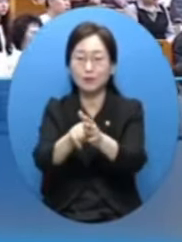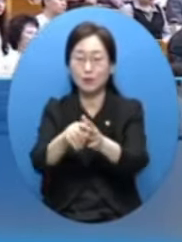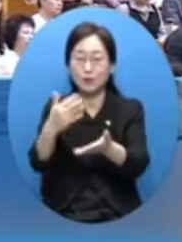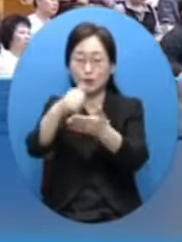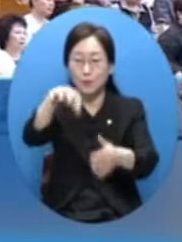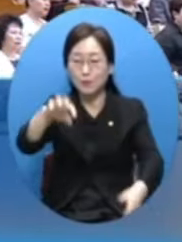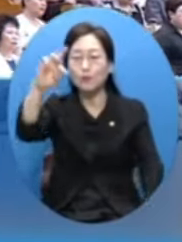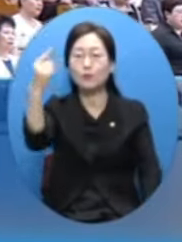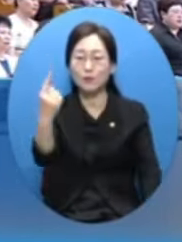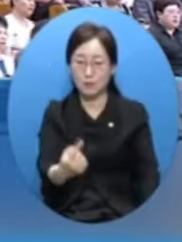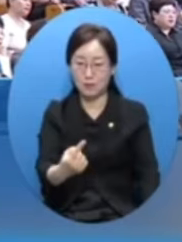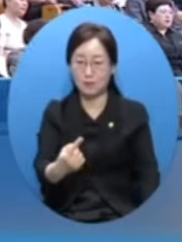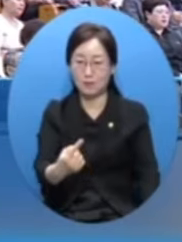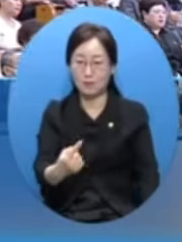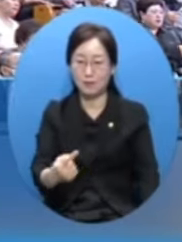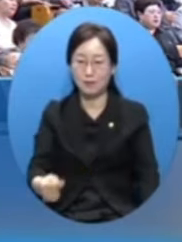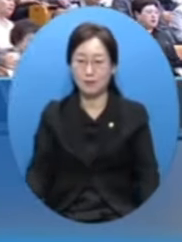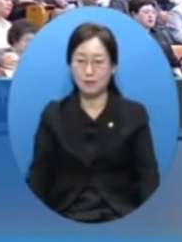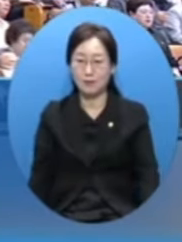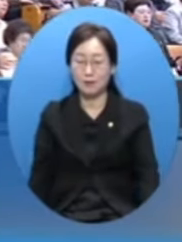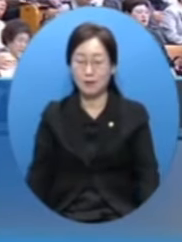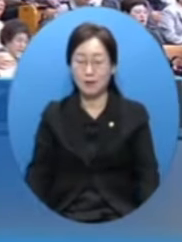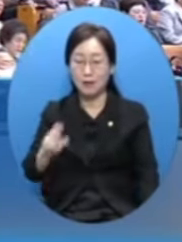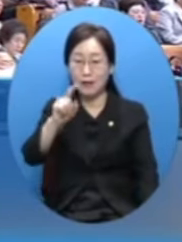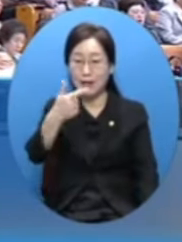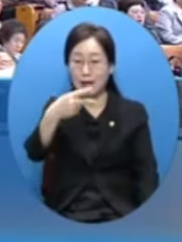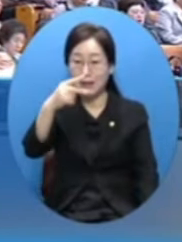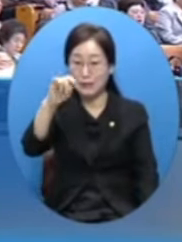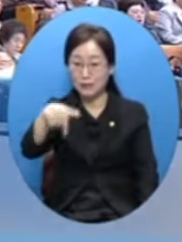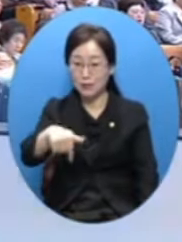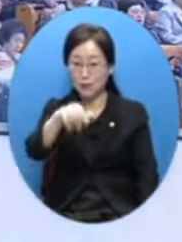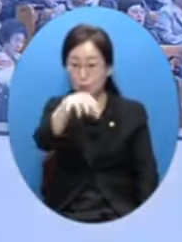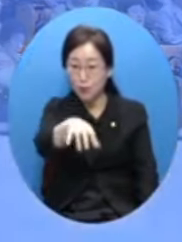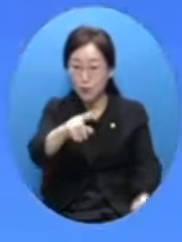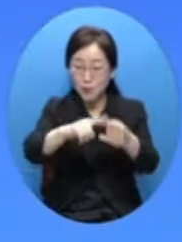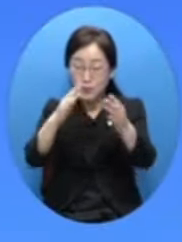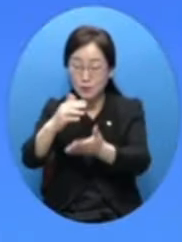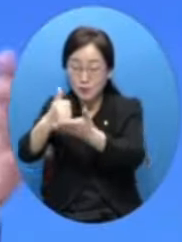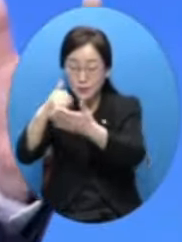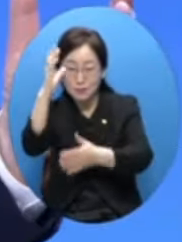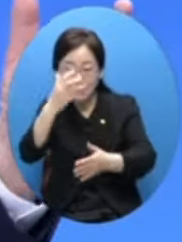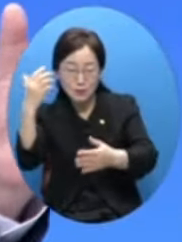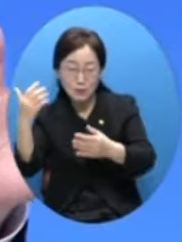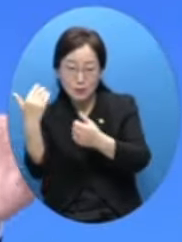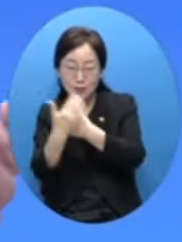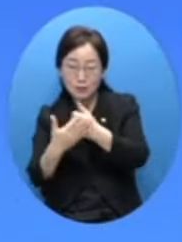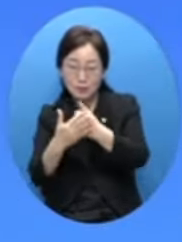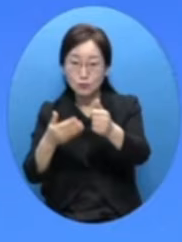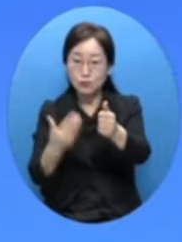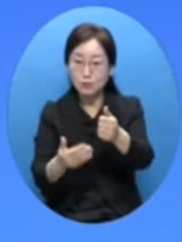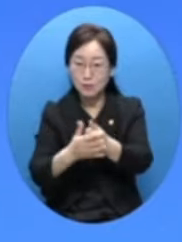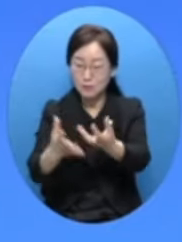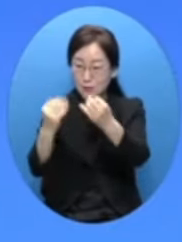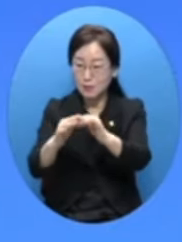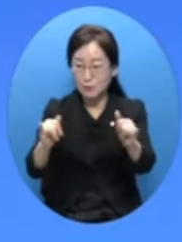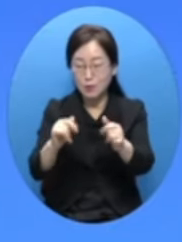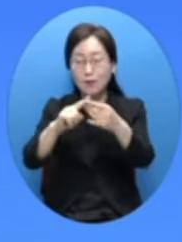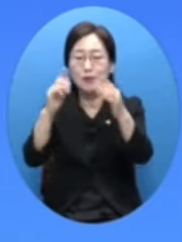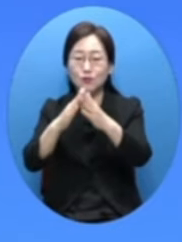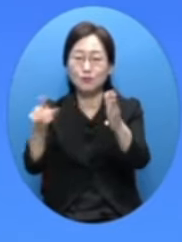주께 돌아오더라. 안디옥 교회 주의 성령의 능력이 함께 하심으로 말미암아 수많은 사람들이 교회로